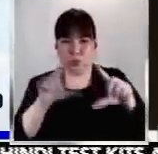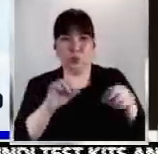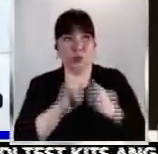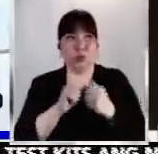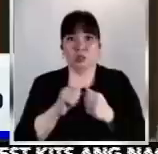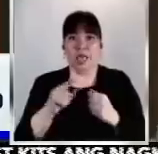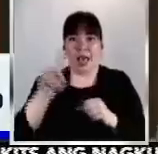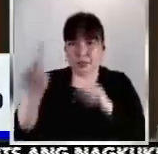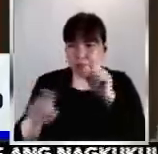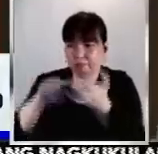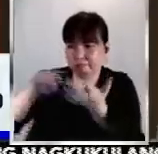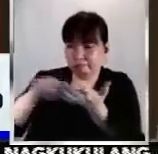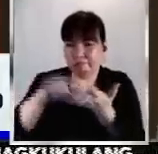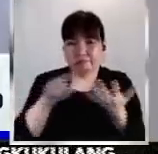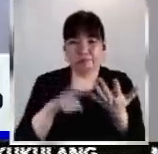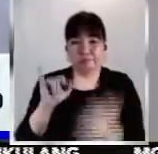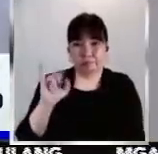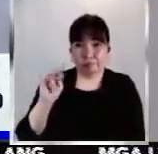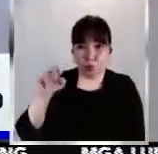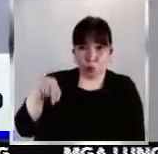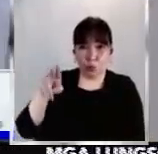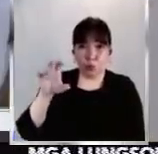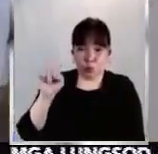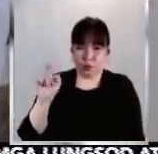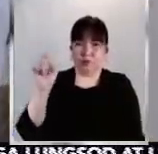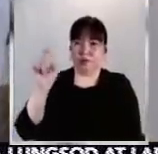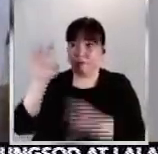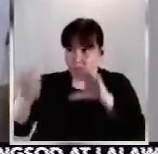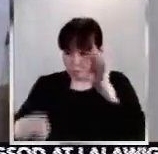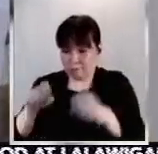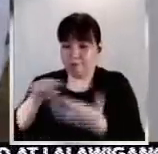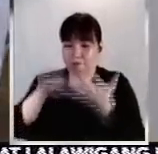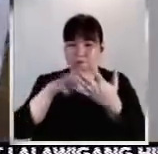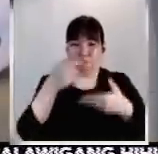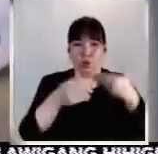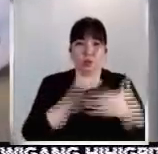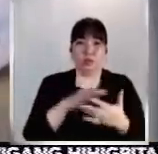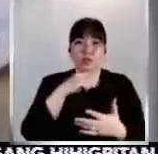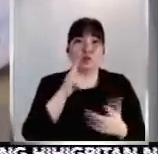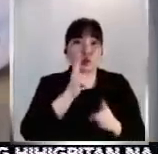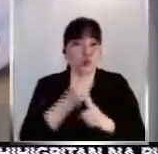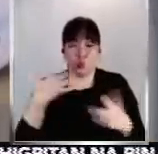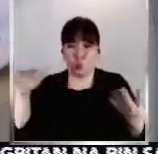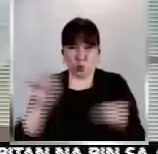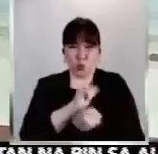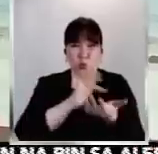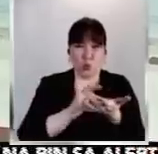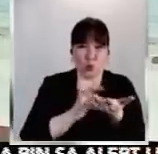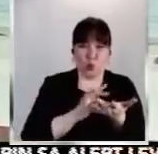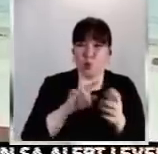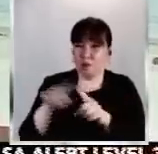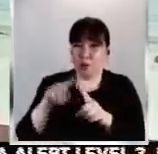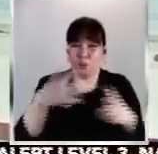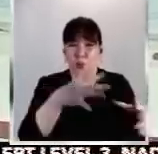there. There's an inquest immediately. Kasunod na nagkaubos ang mga gamot tulad ng paracetamol sa mga butika nitong nakarang araw,